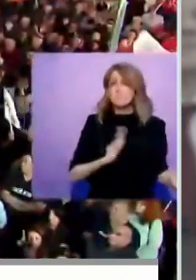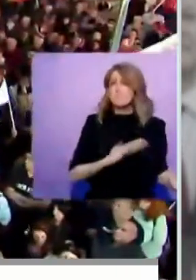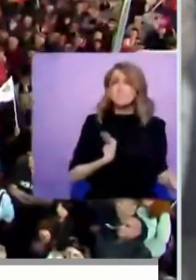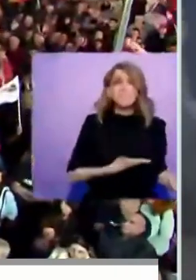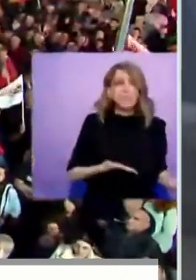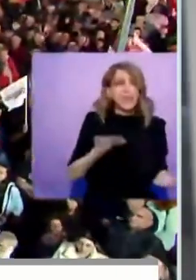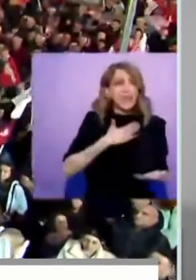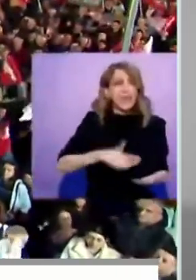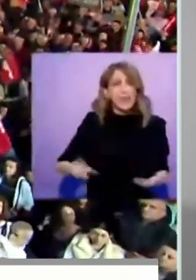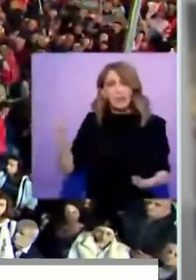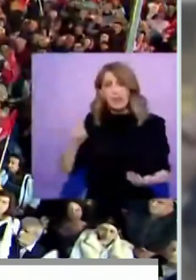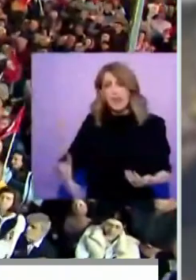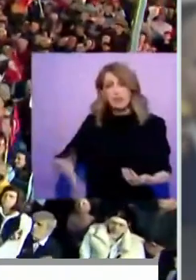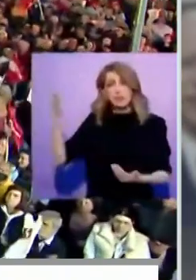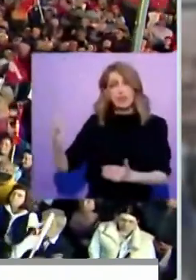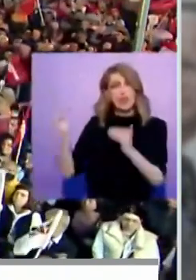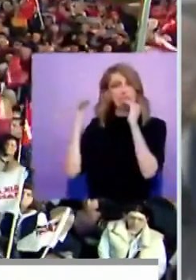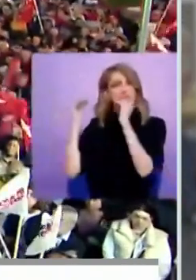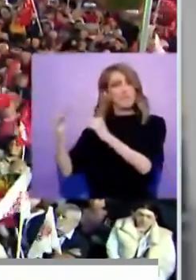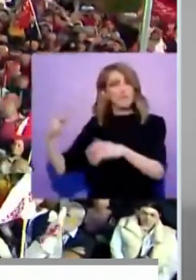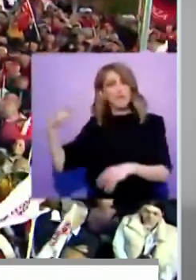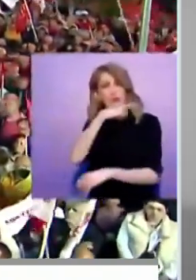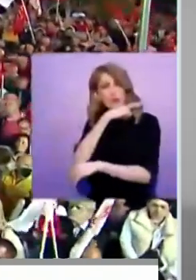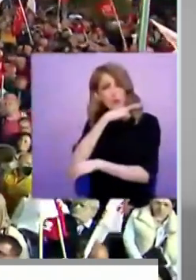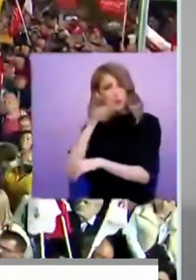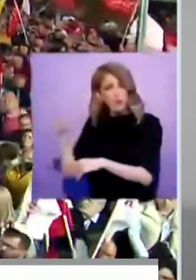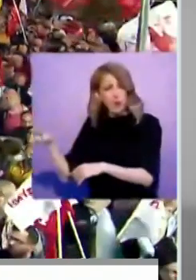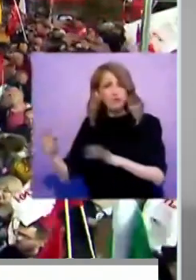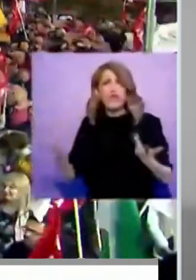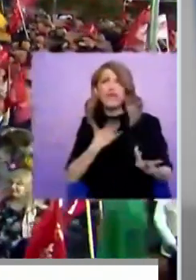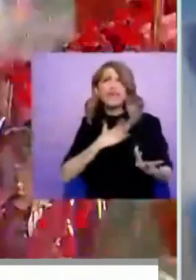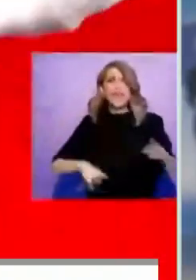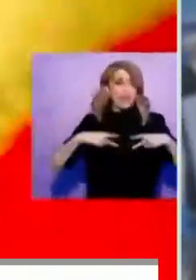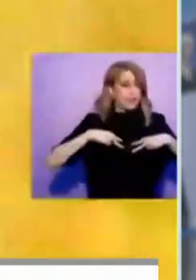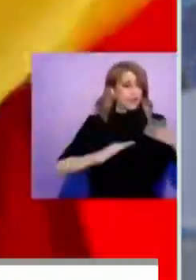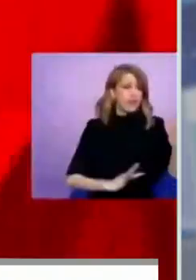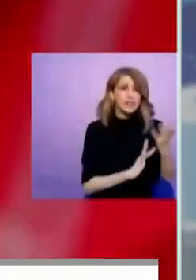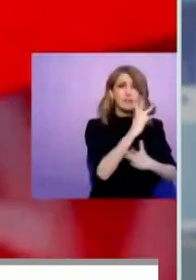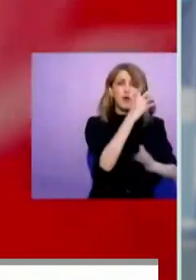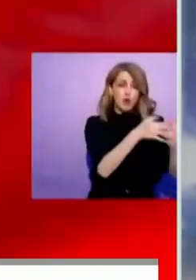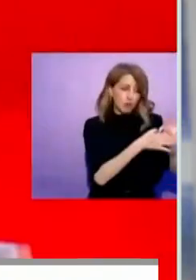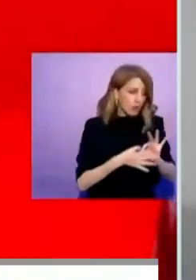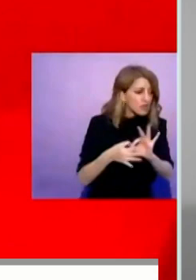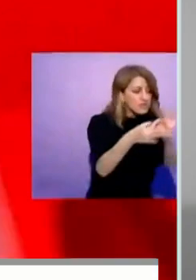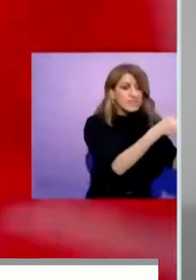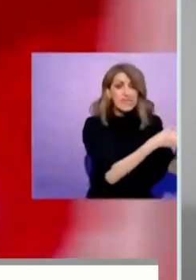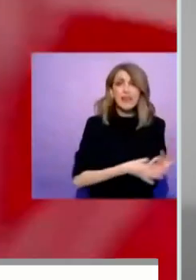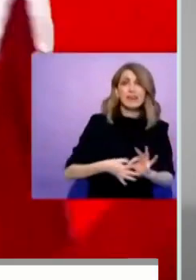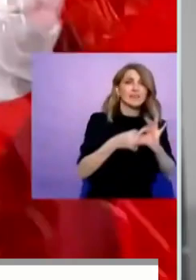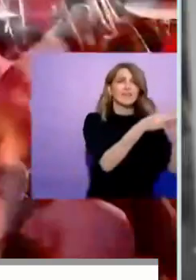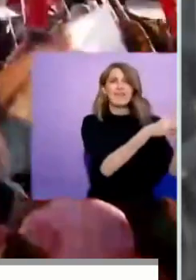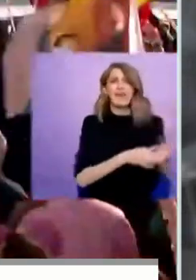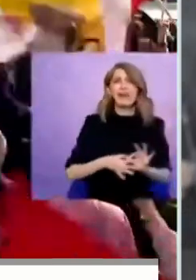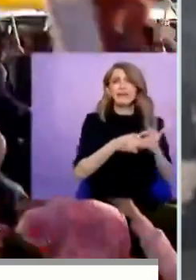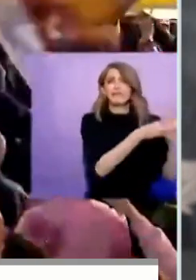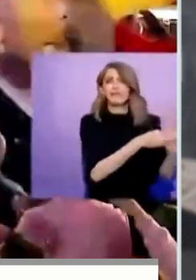υπάρχει μεγαλύτερη τιμωρία για το καθεστώς που μας κυβερνά από το να ιτηθεί, και αυτό μπορεί να το εξασφαλίσει μόνο ο ΣΥΡΙΖΑ. Μία